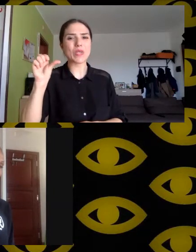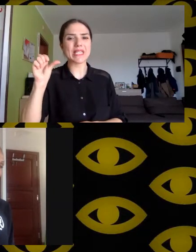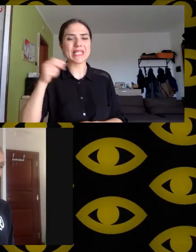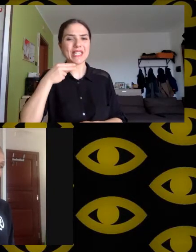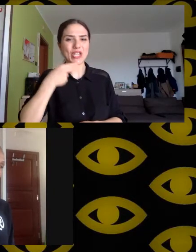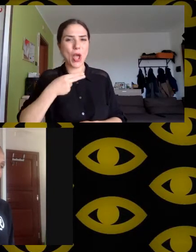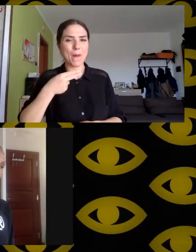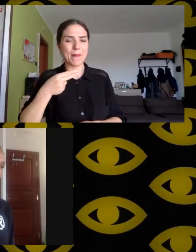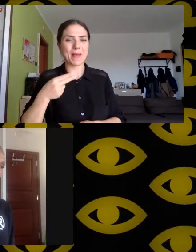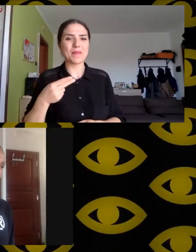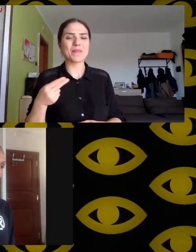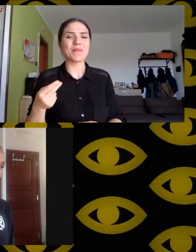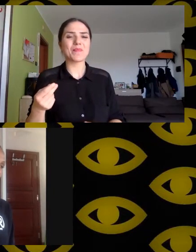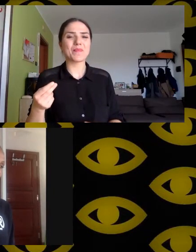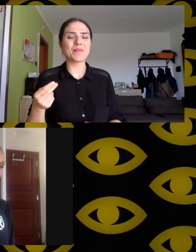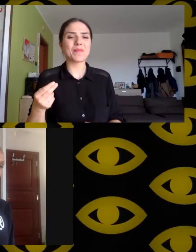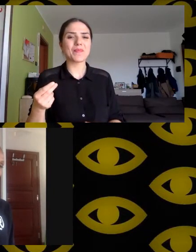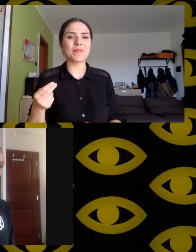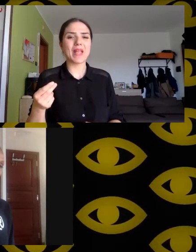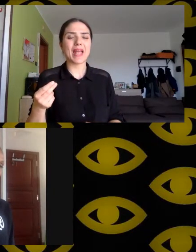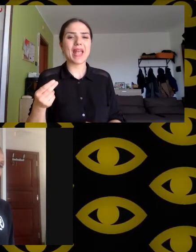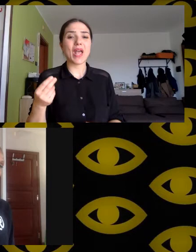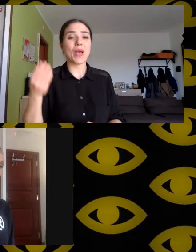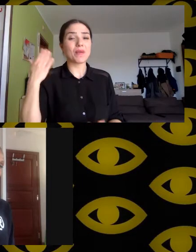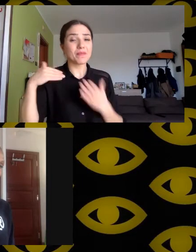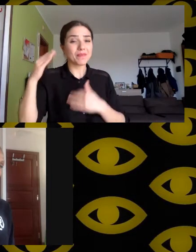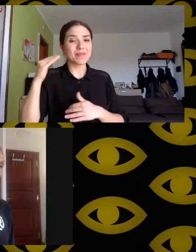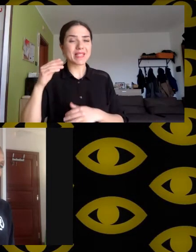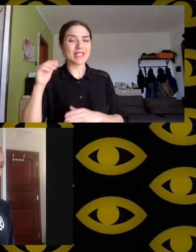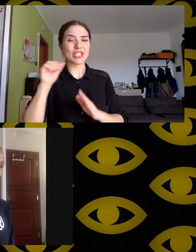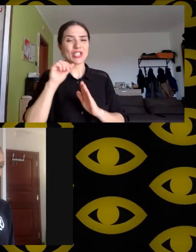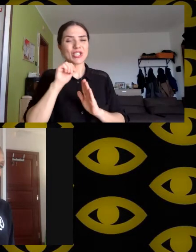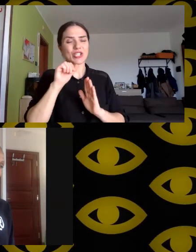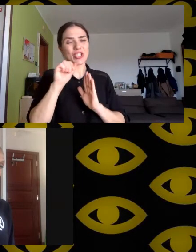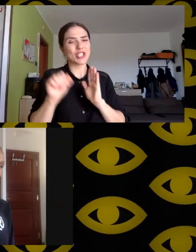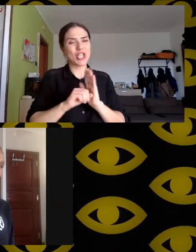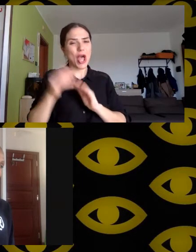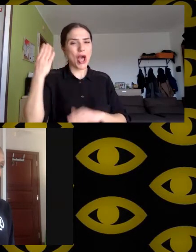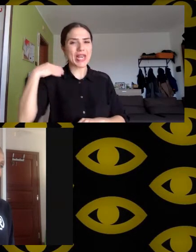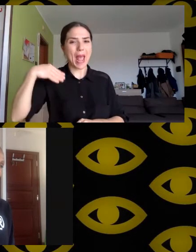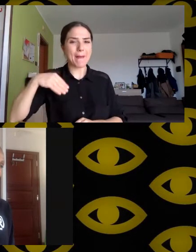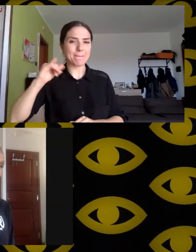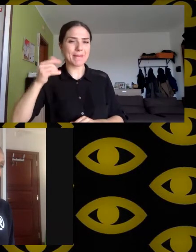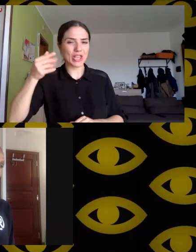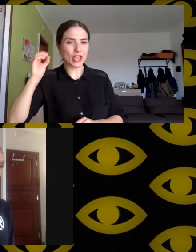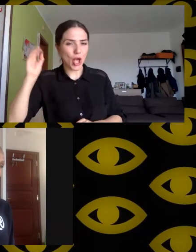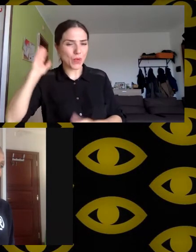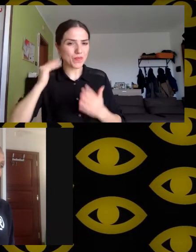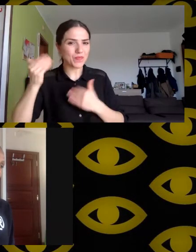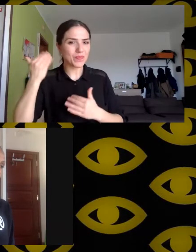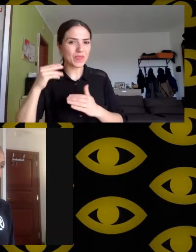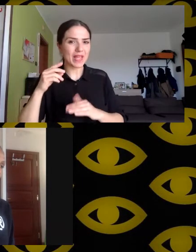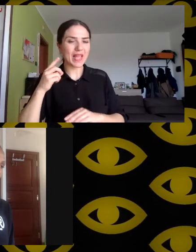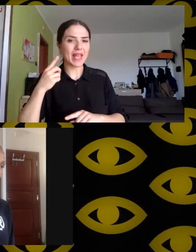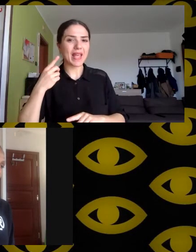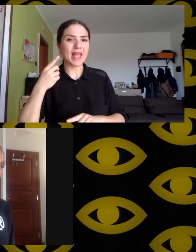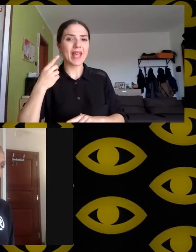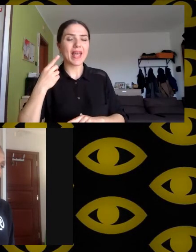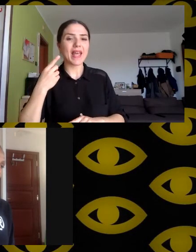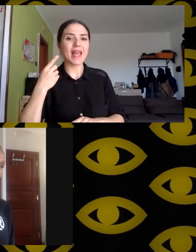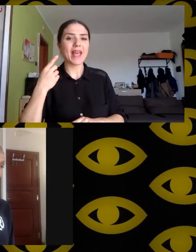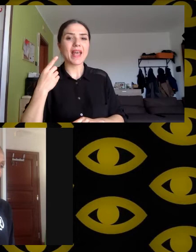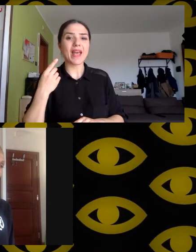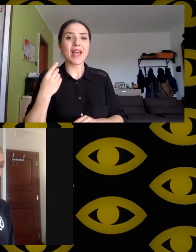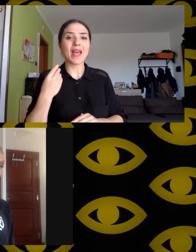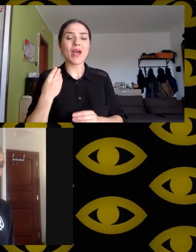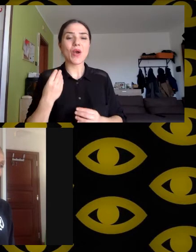volo con delle ali che quando passavano attraverso il sole diventavano tutte quante diciamo come se